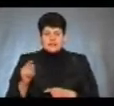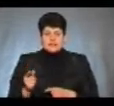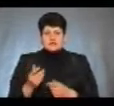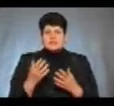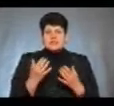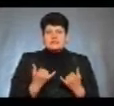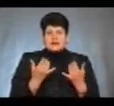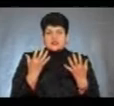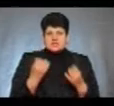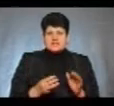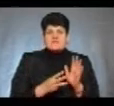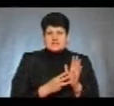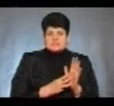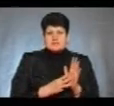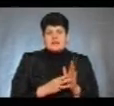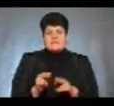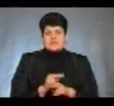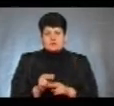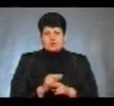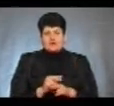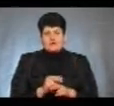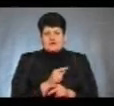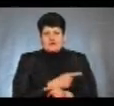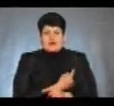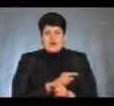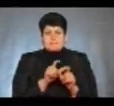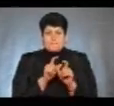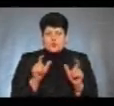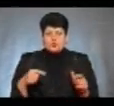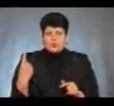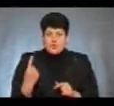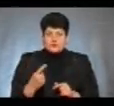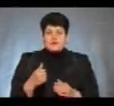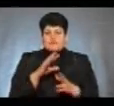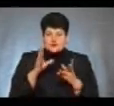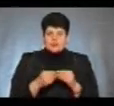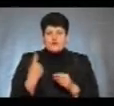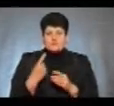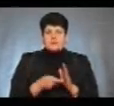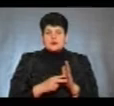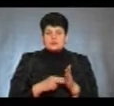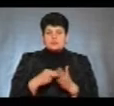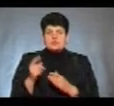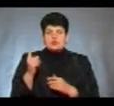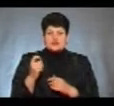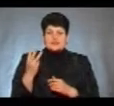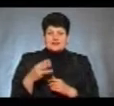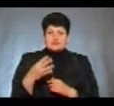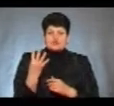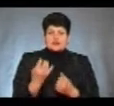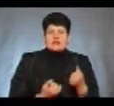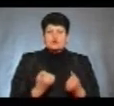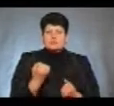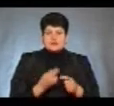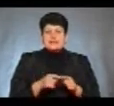ще 8 відремонтованих амбулаторій області. Загалом в області до кінця року планують закупити 134 таких автомобілів. На це,